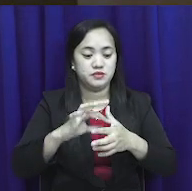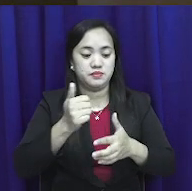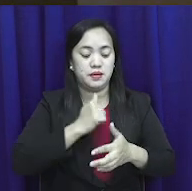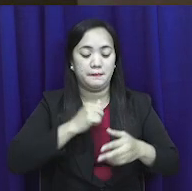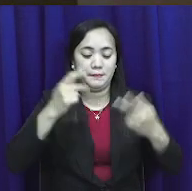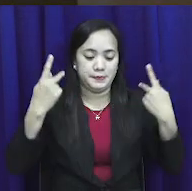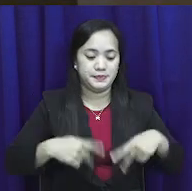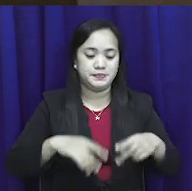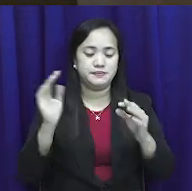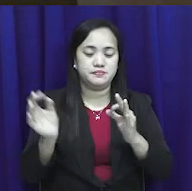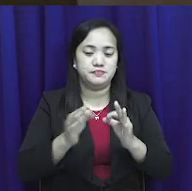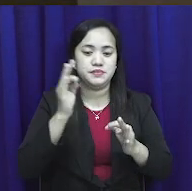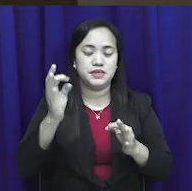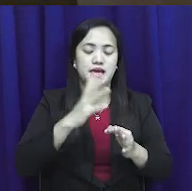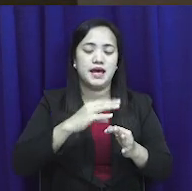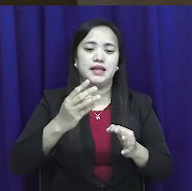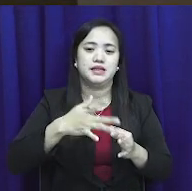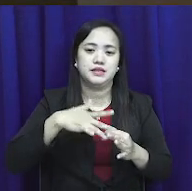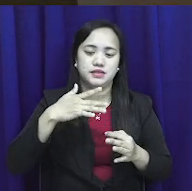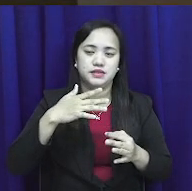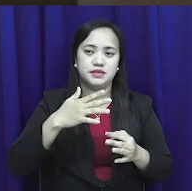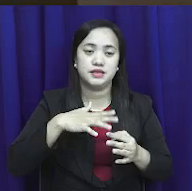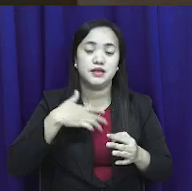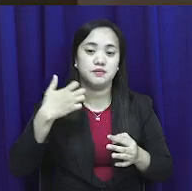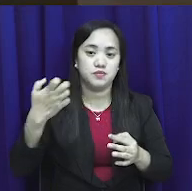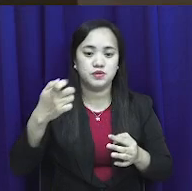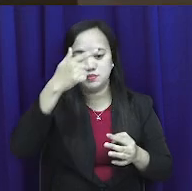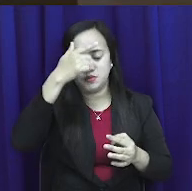spiritually and emotionally kasi